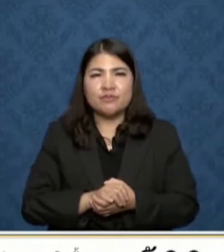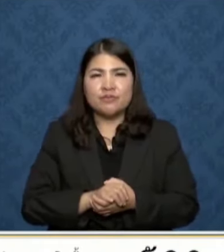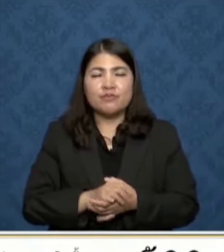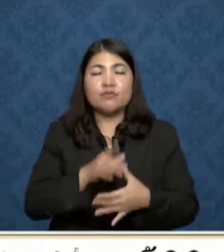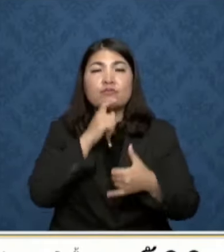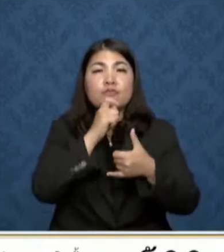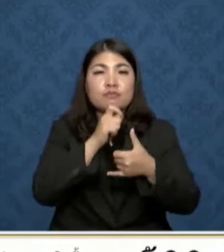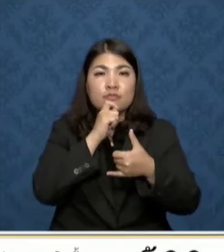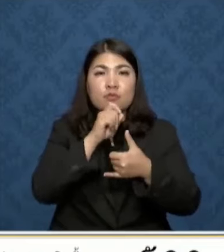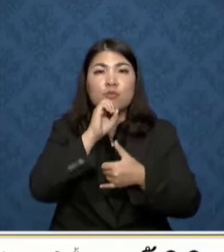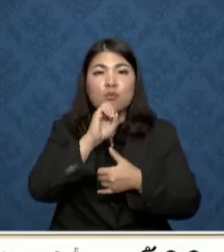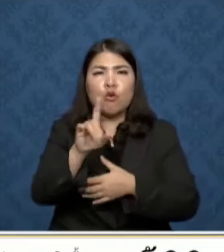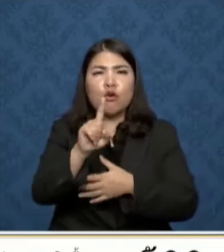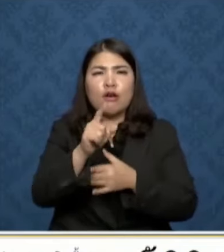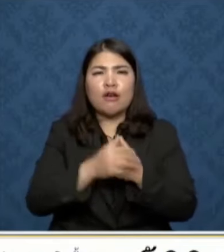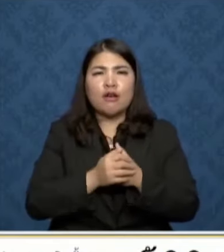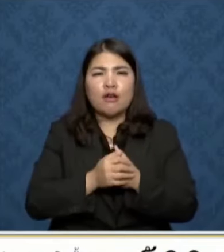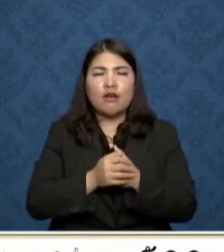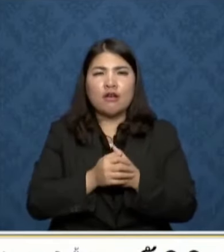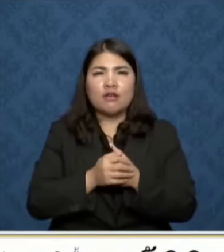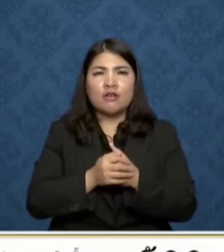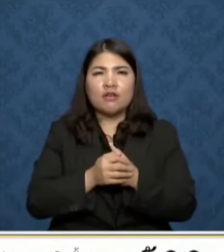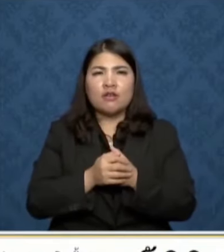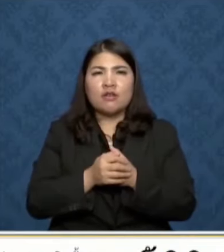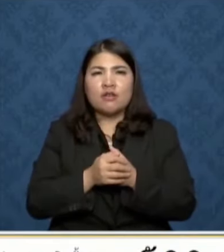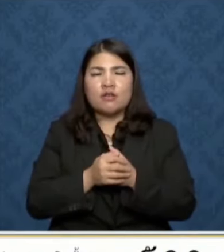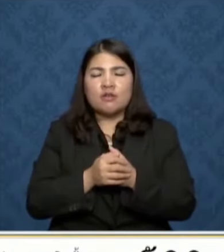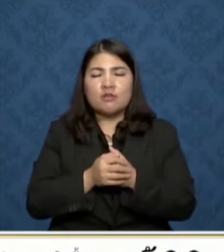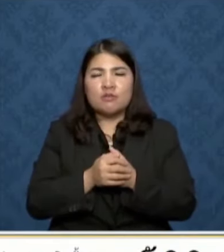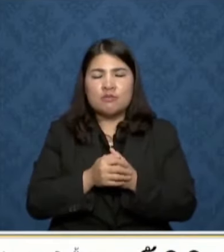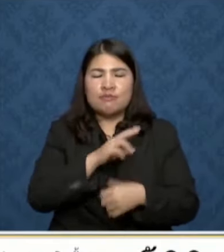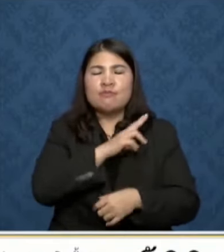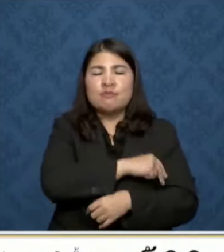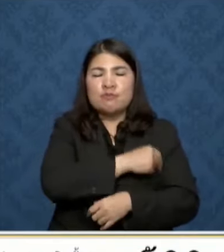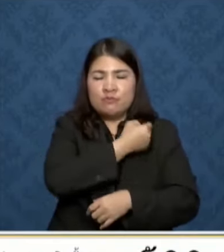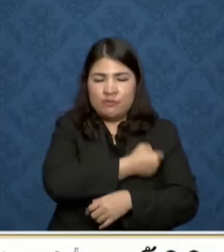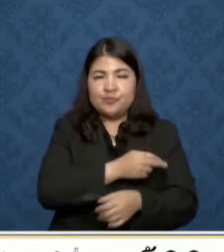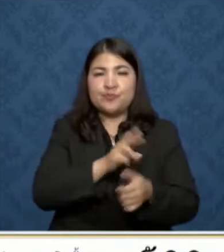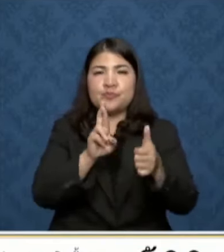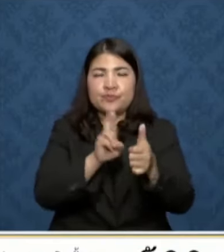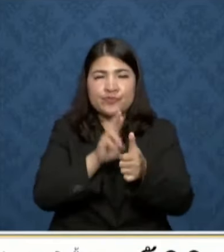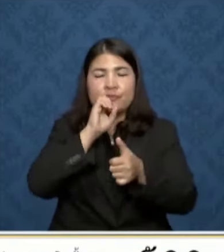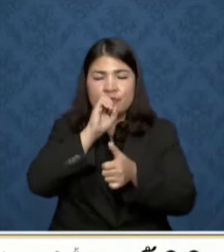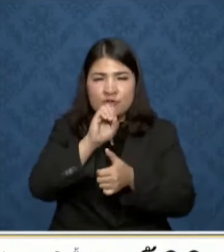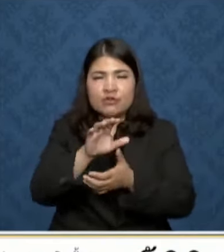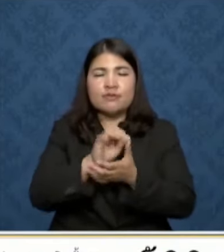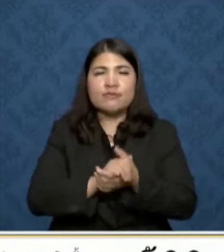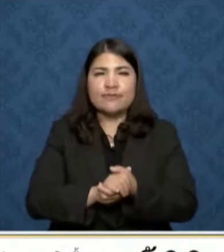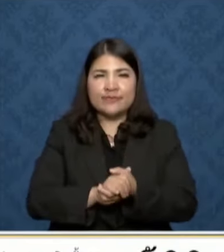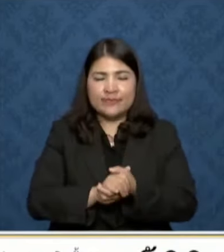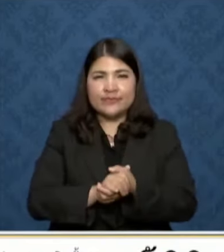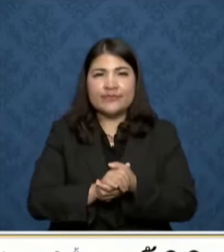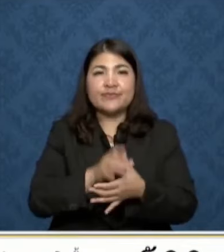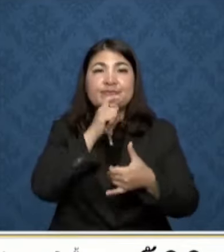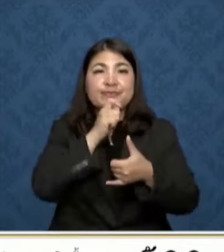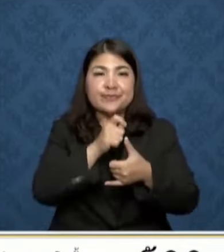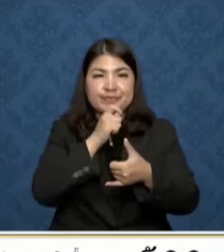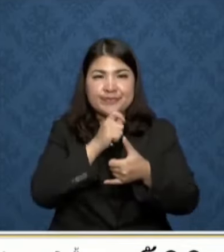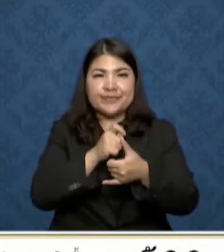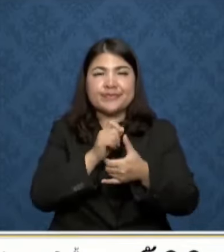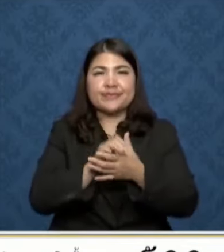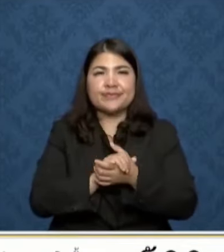บัสำคาติบอกว่าot o นนทัใหญ่มกร HERE สัพาศว